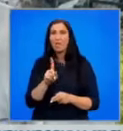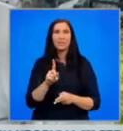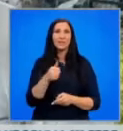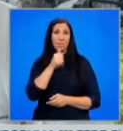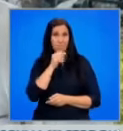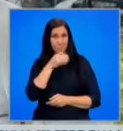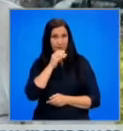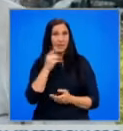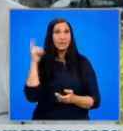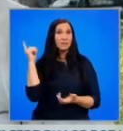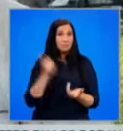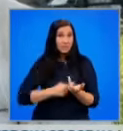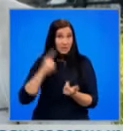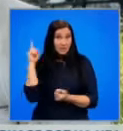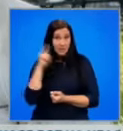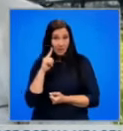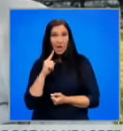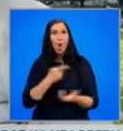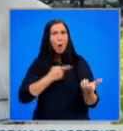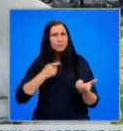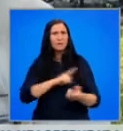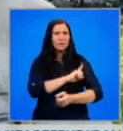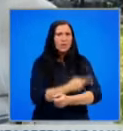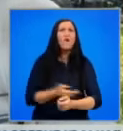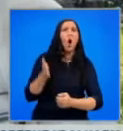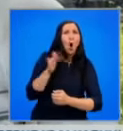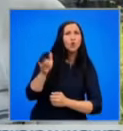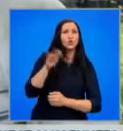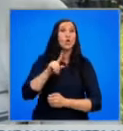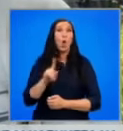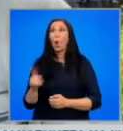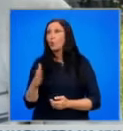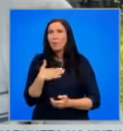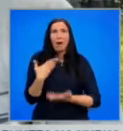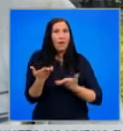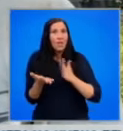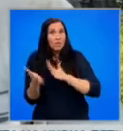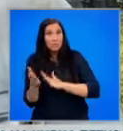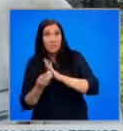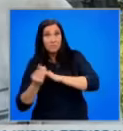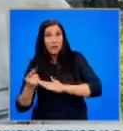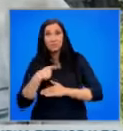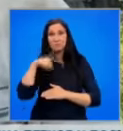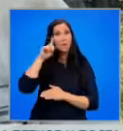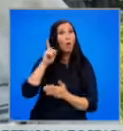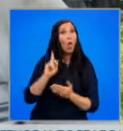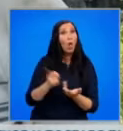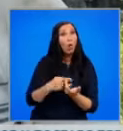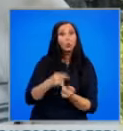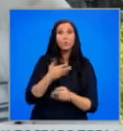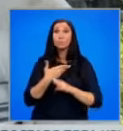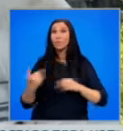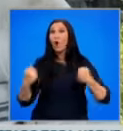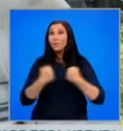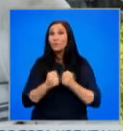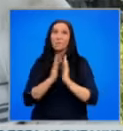се засилва още и още. Който имаше къде да отиде, избяга. Не знам колко ще продължи този конфликт, но се моля да свърши час